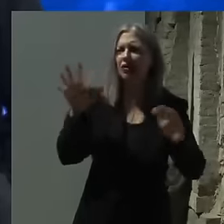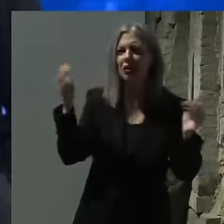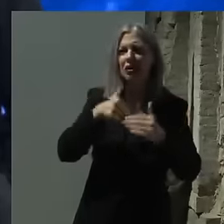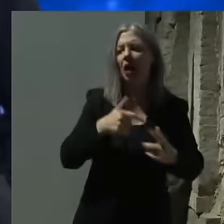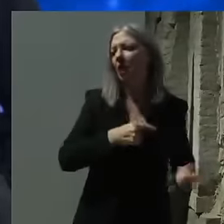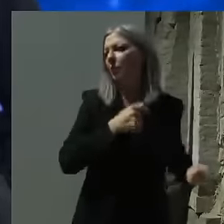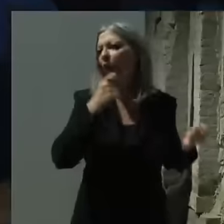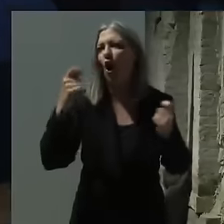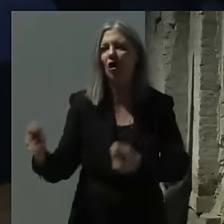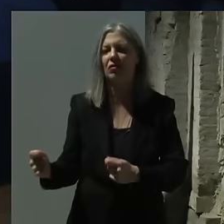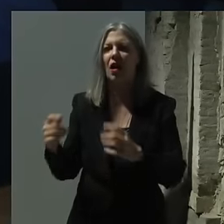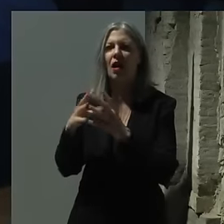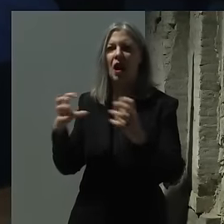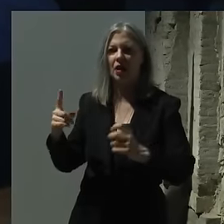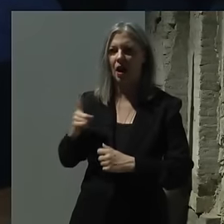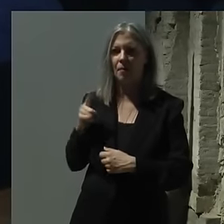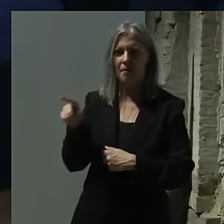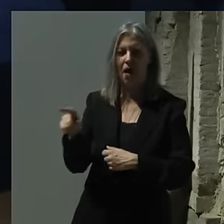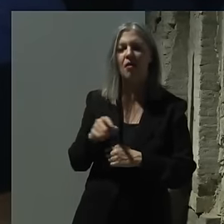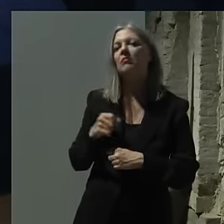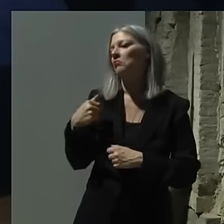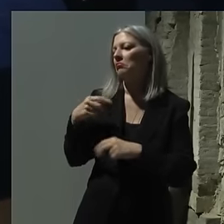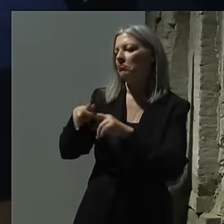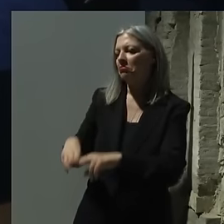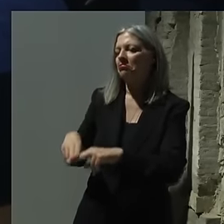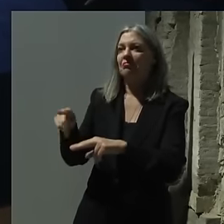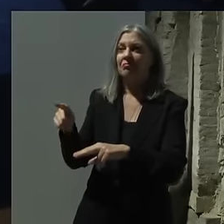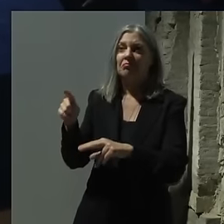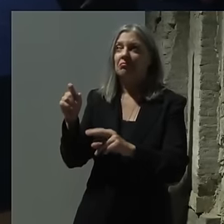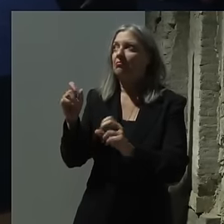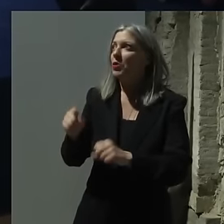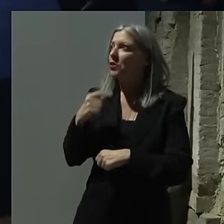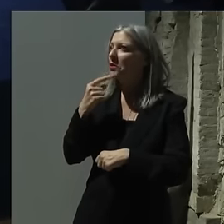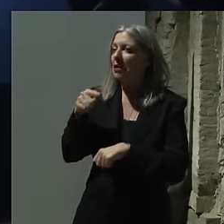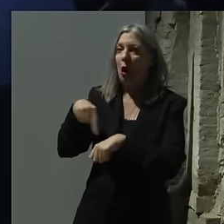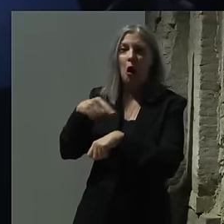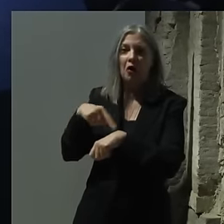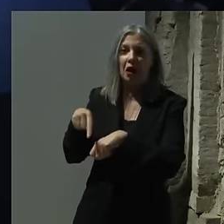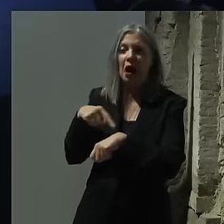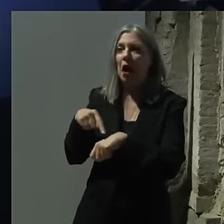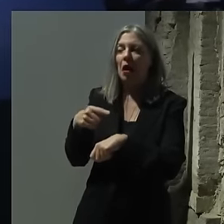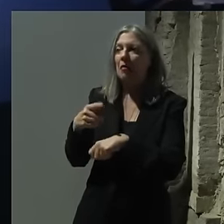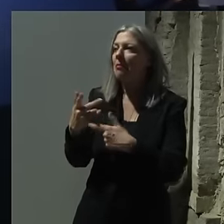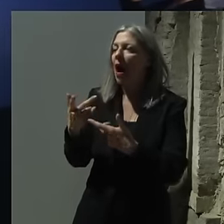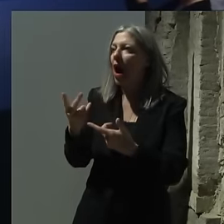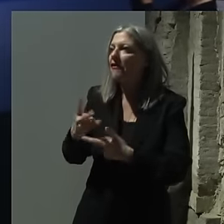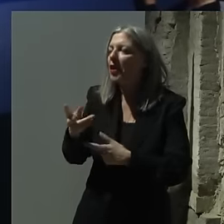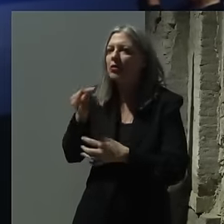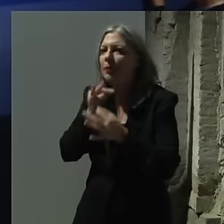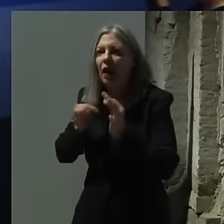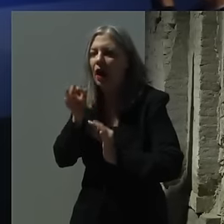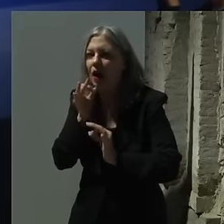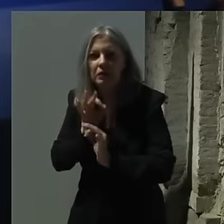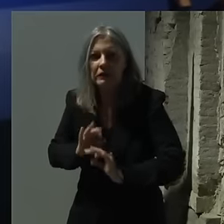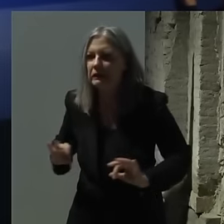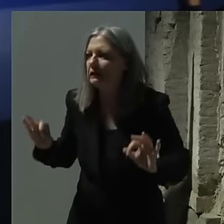in caserma. Mi tengono lì, diciamo, qualche ora senza darmi ragione di come